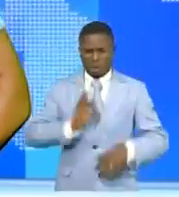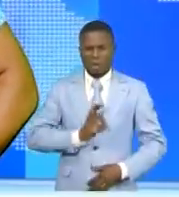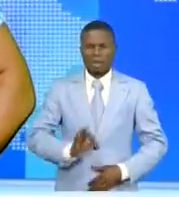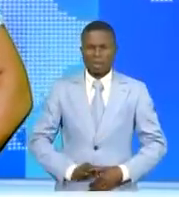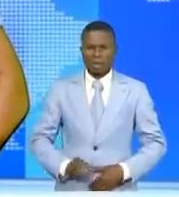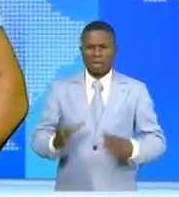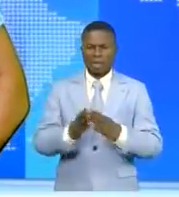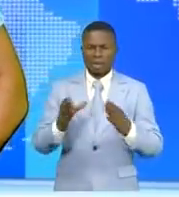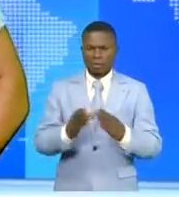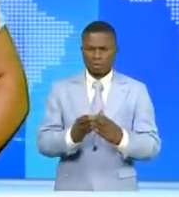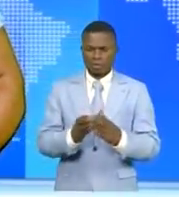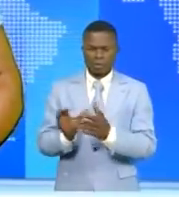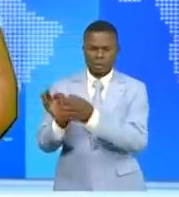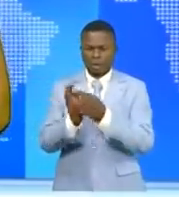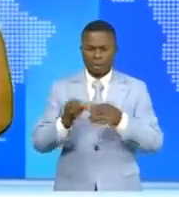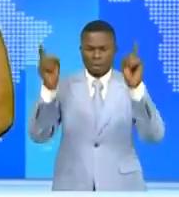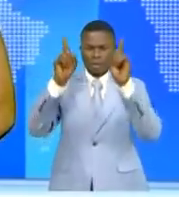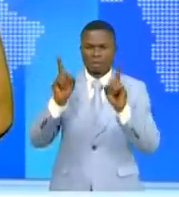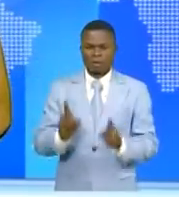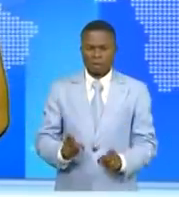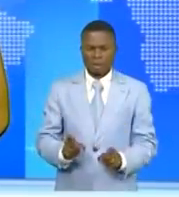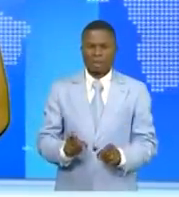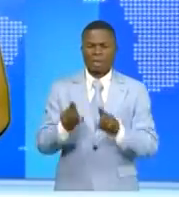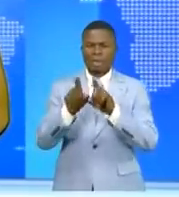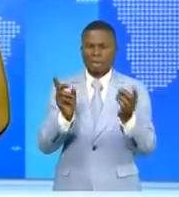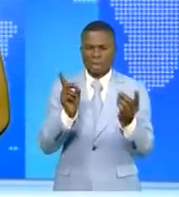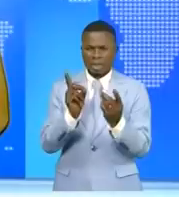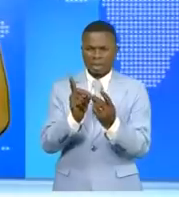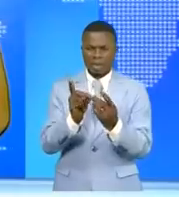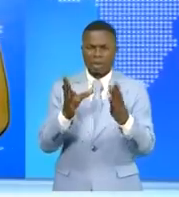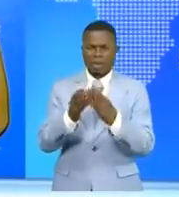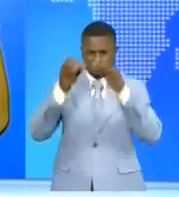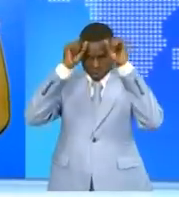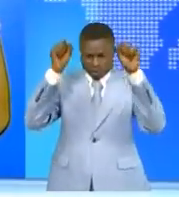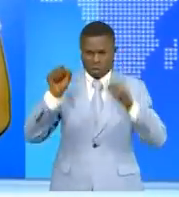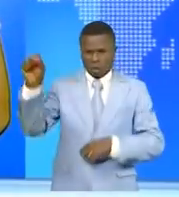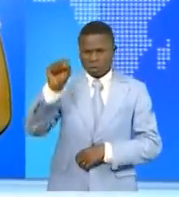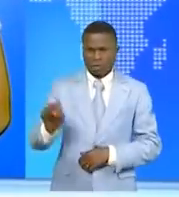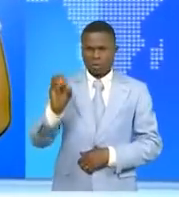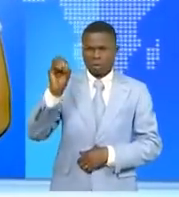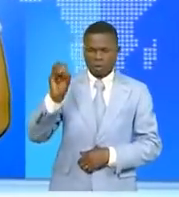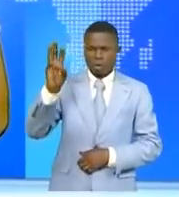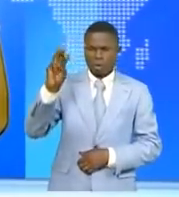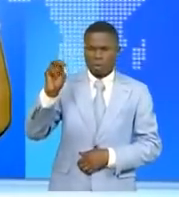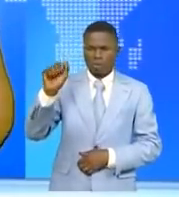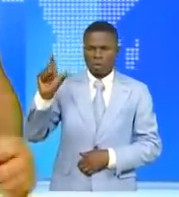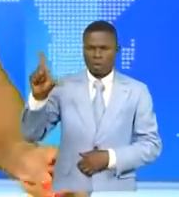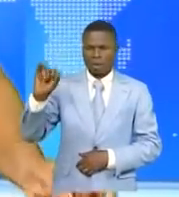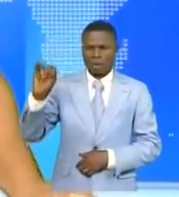Tshilombo, président en exercice de l'Union africaine, et le président somalien